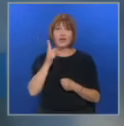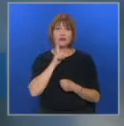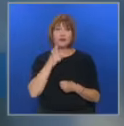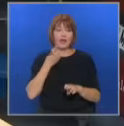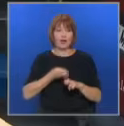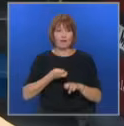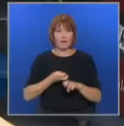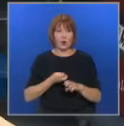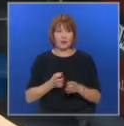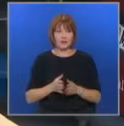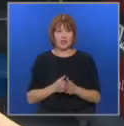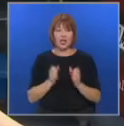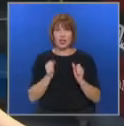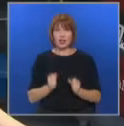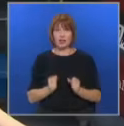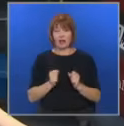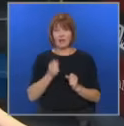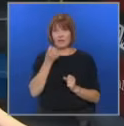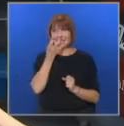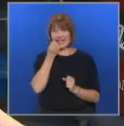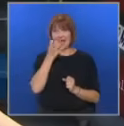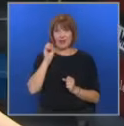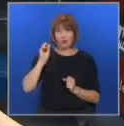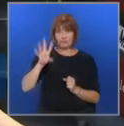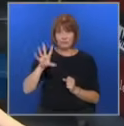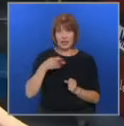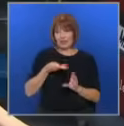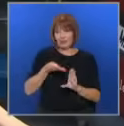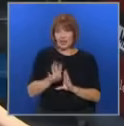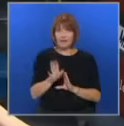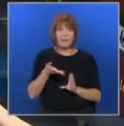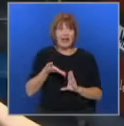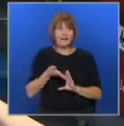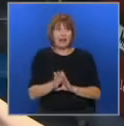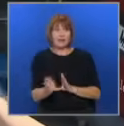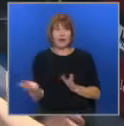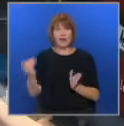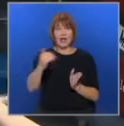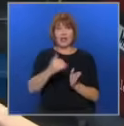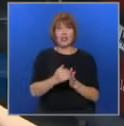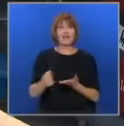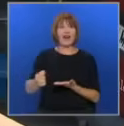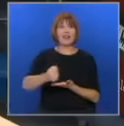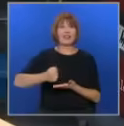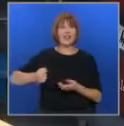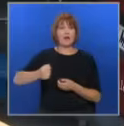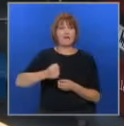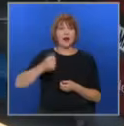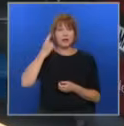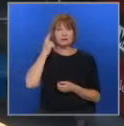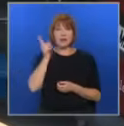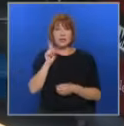болница. Изчаквам да светне зелено. Следователно тръгвам. И при тръгването се появява трамвая с не знам с каква